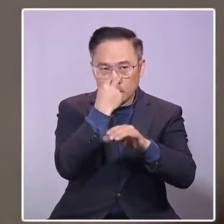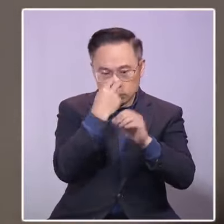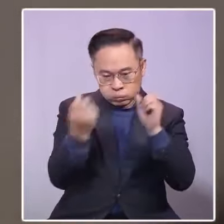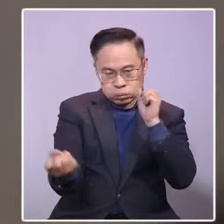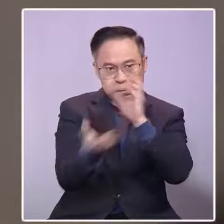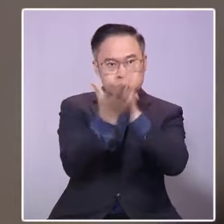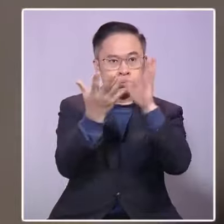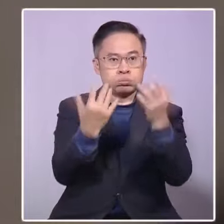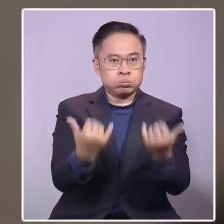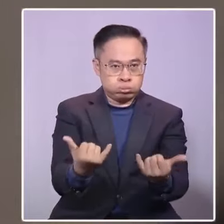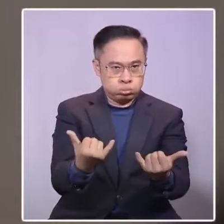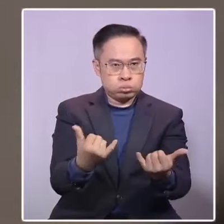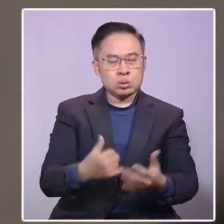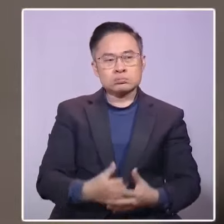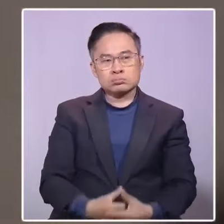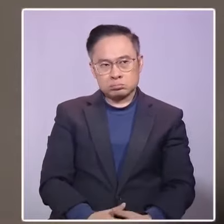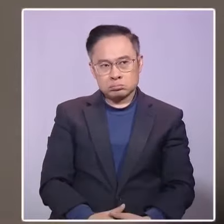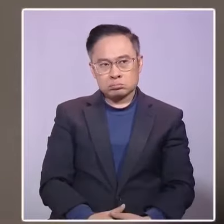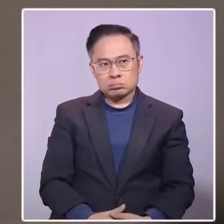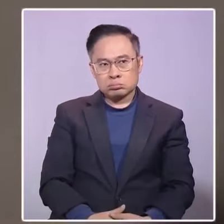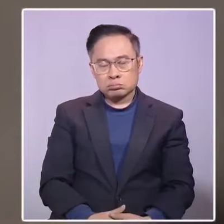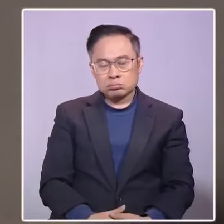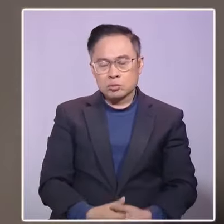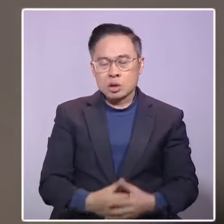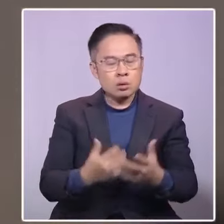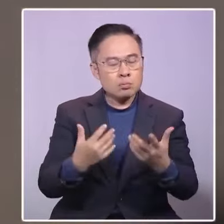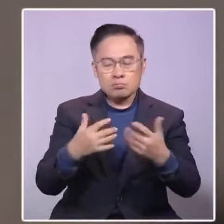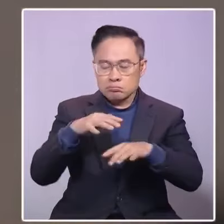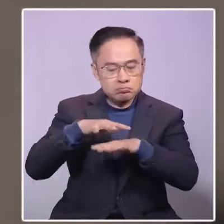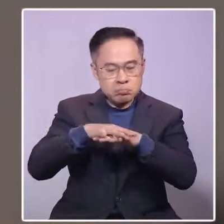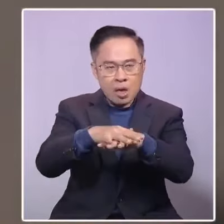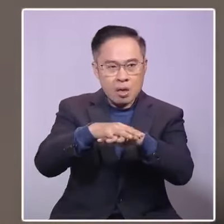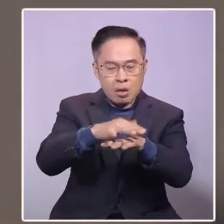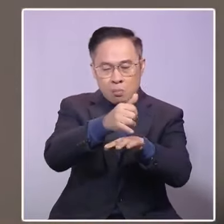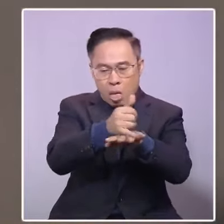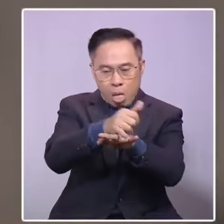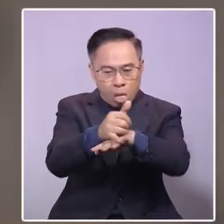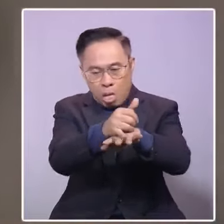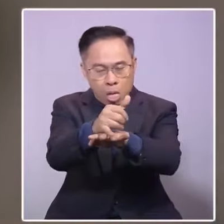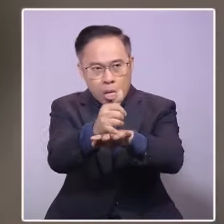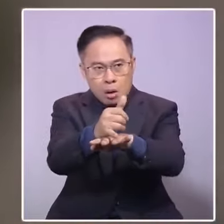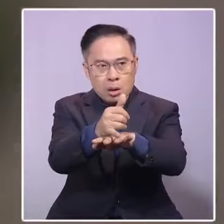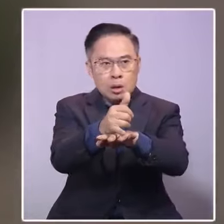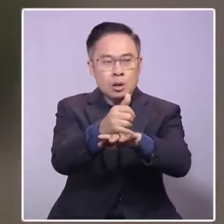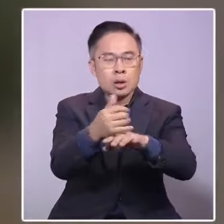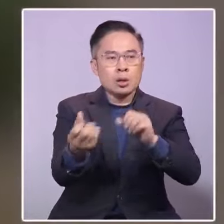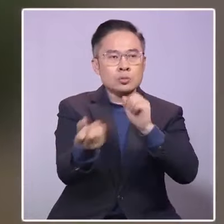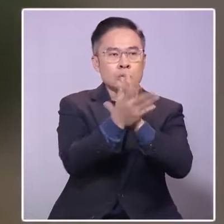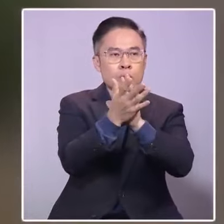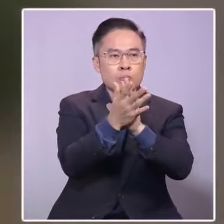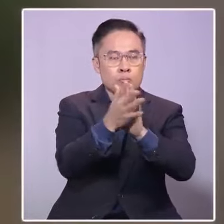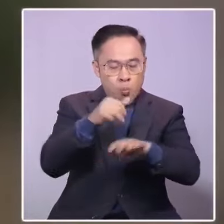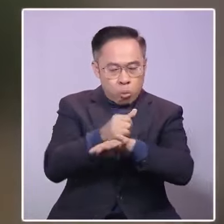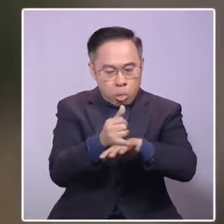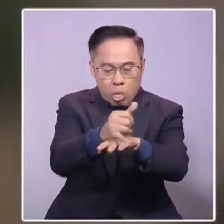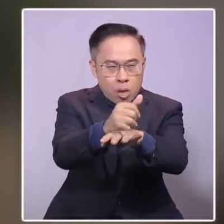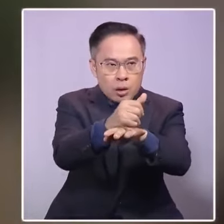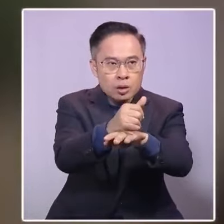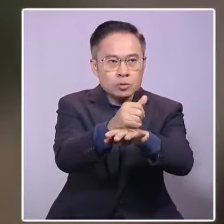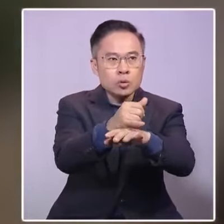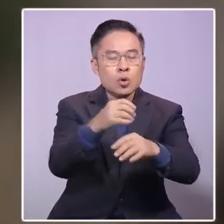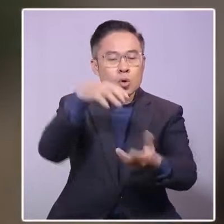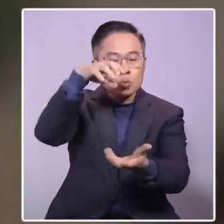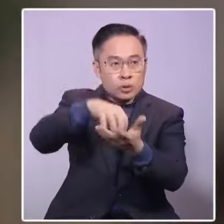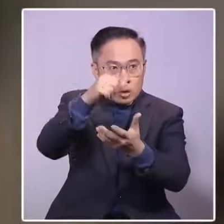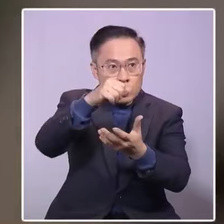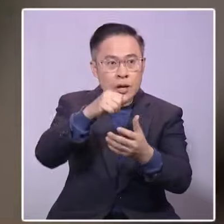มันเกิดเหตุการณ์ในลักษณะแบบนี้ขึ้นนะครับทำให้แพของนักท่องเที่ยวล่มนะครับจนไปติดเกาะอยู่ที่กลางน้ำนะครับจะสังเกตว่าป